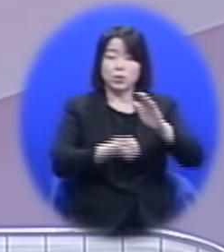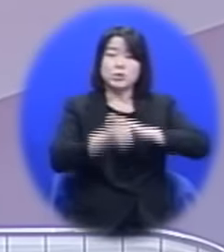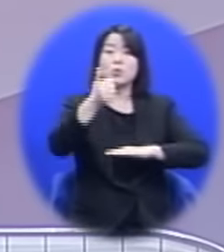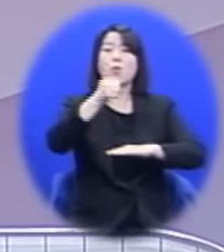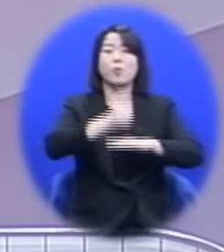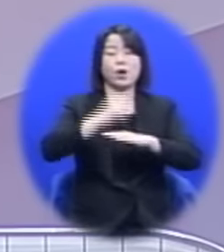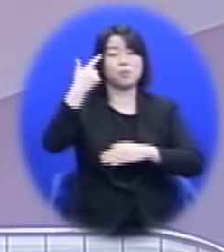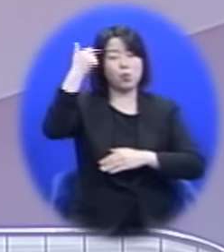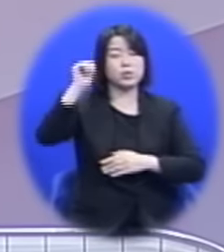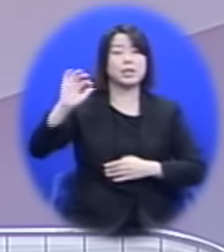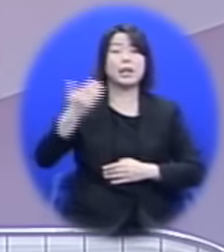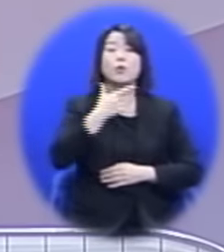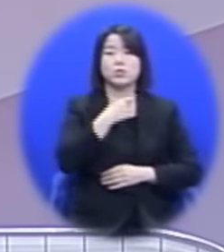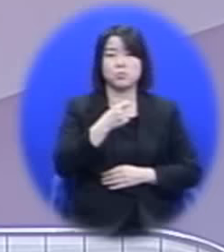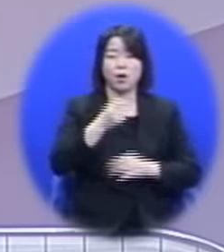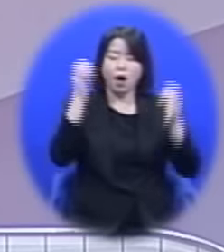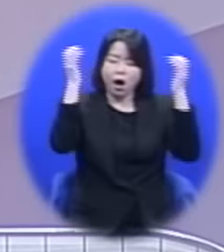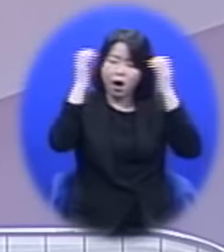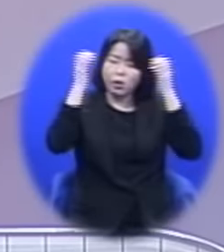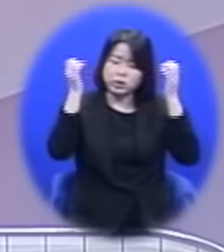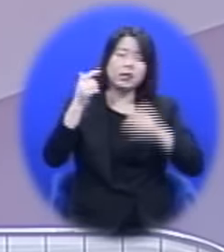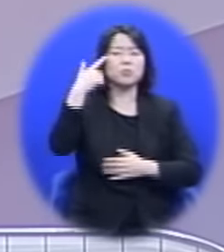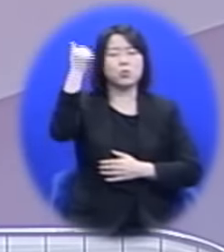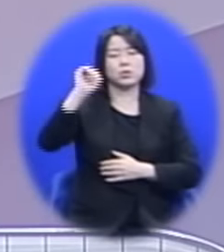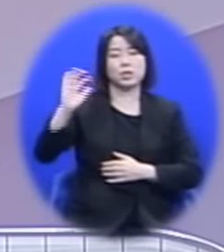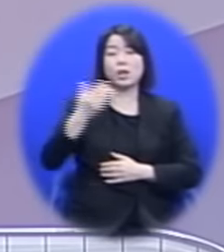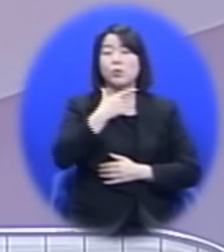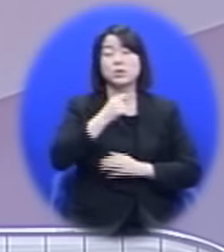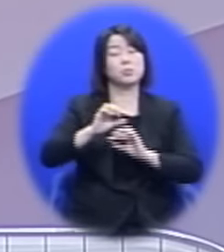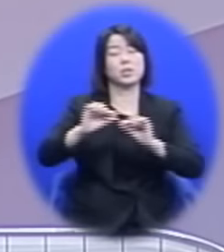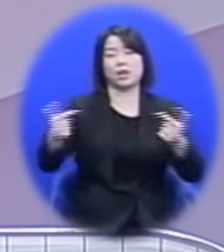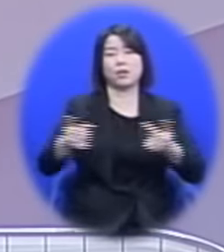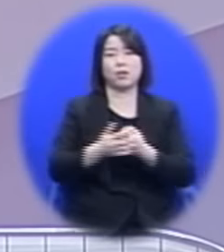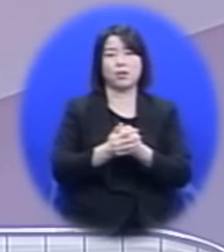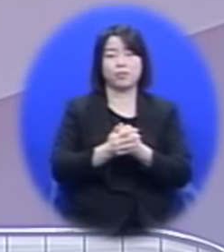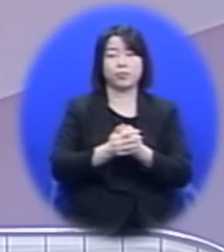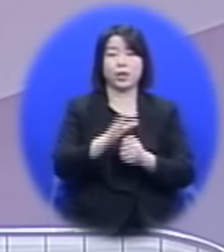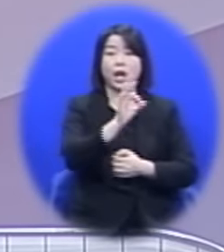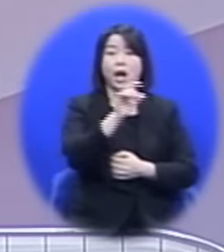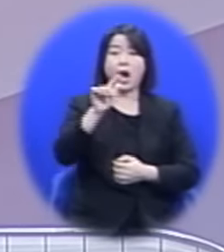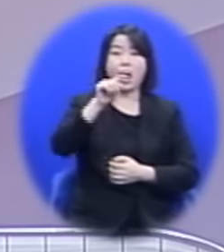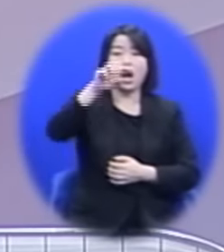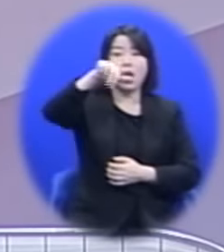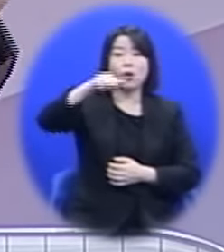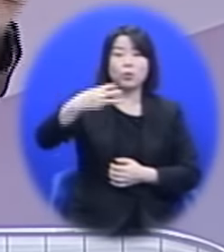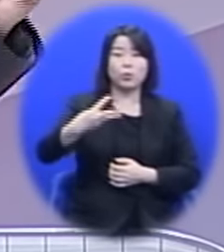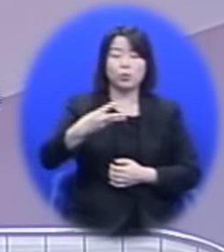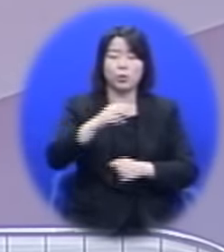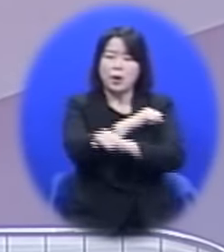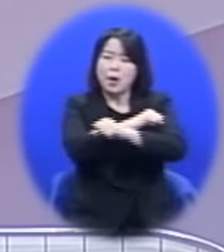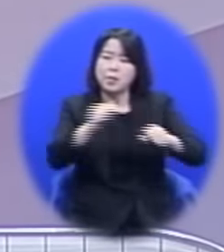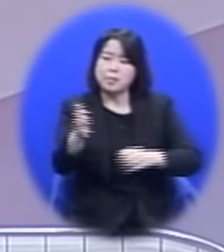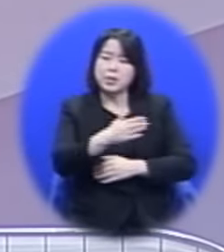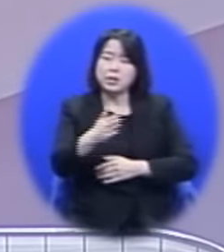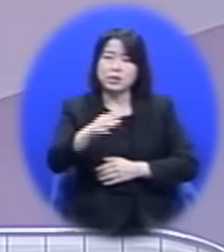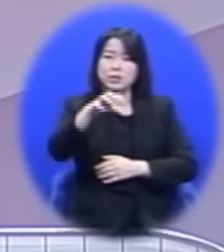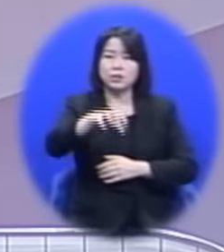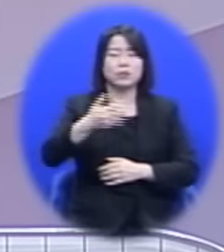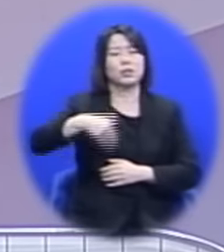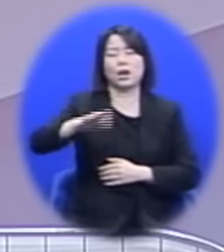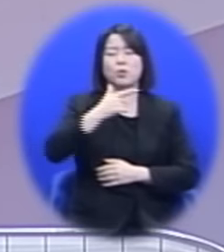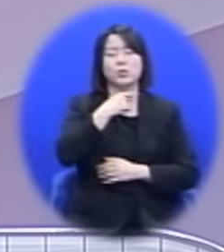되고 싶었지 고생하는 목사 되고 싶지 않았습니다. 아굴골짝 빈들은 제가 가고 싶은 곳이